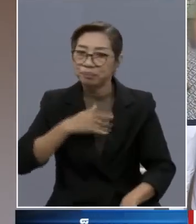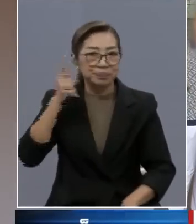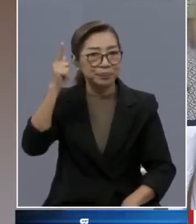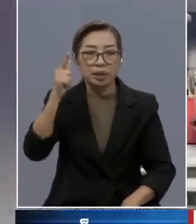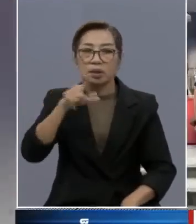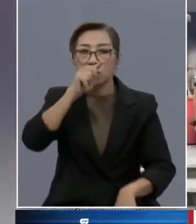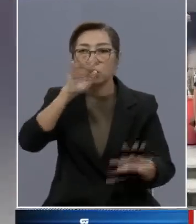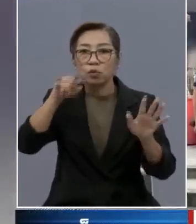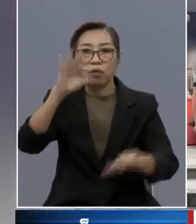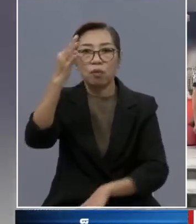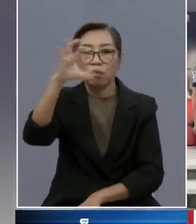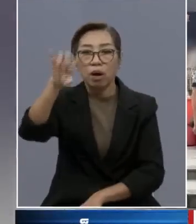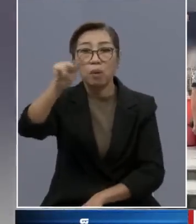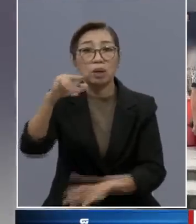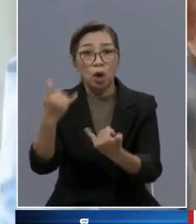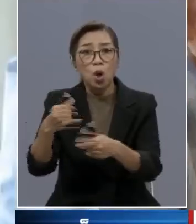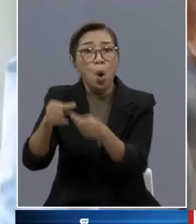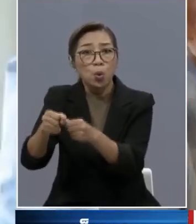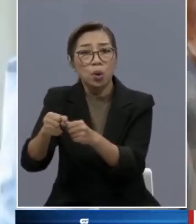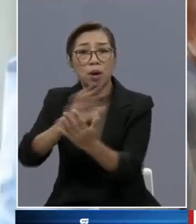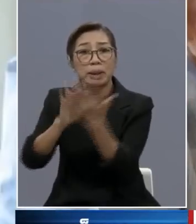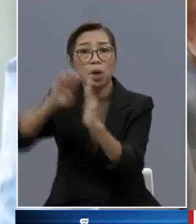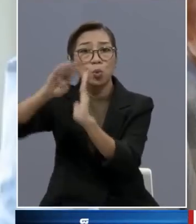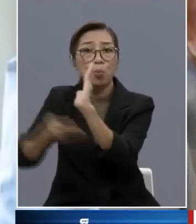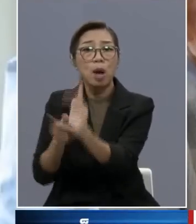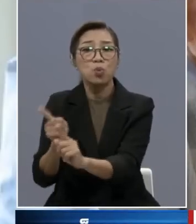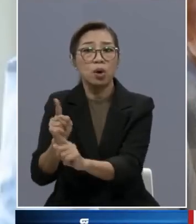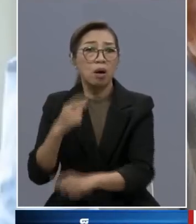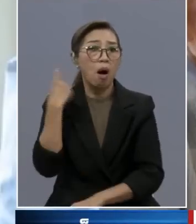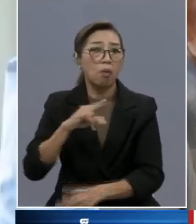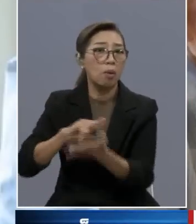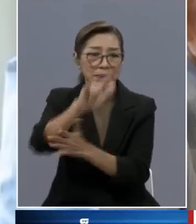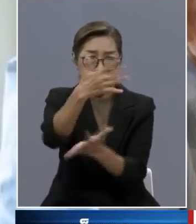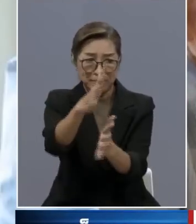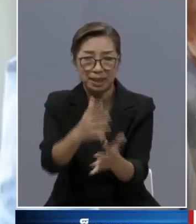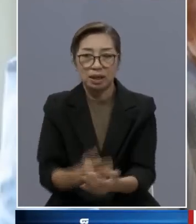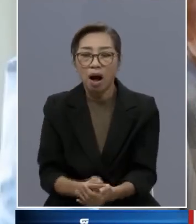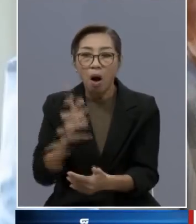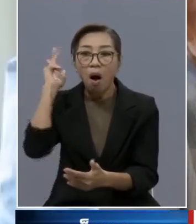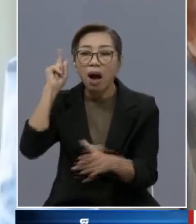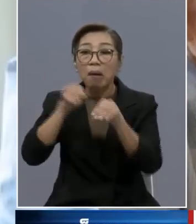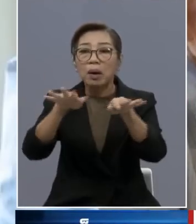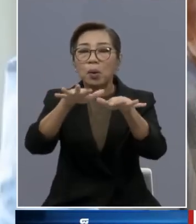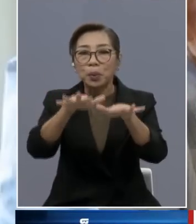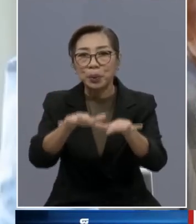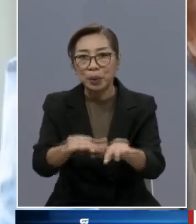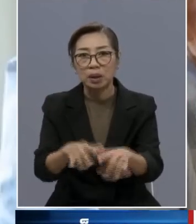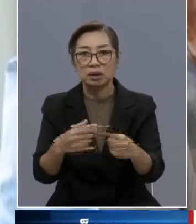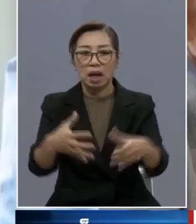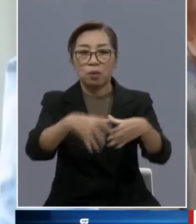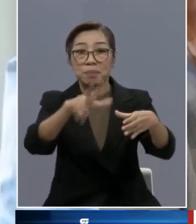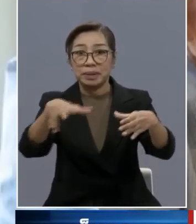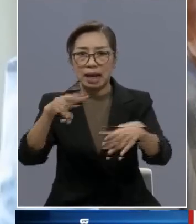ได้เดินทางไปฮ่องกงยังอยู่ที่ดูไบก็ทำให้กระแสข่าวเรื่องนี้เนี่ยเบาบางลงไปบ้างแต่อย่างไรก็ตามครับในส่วนของเพื่อไทยเองก็ยังมีกระแสข่